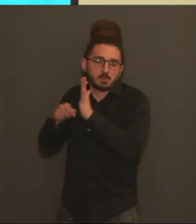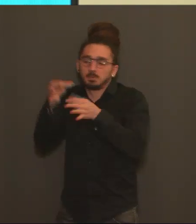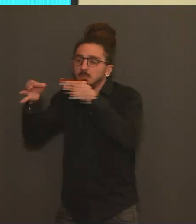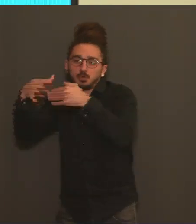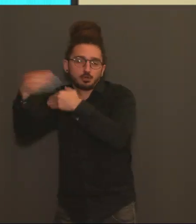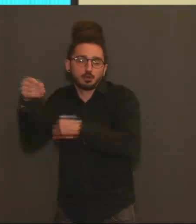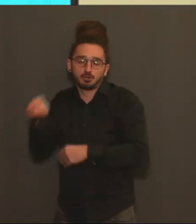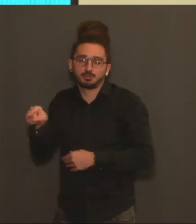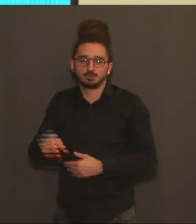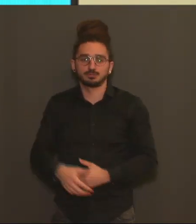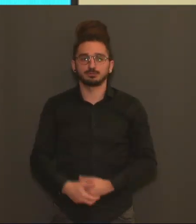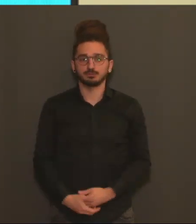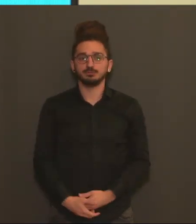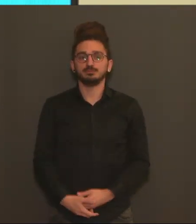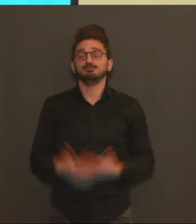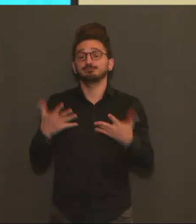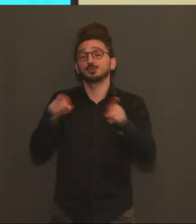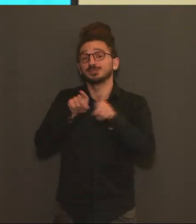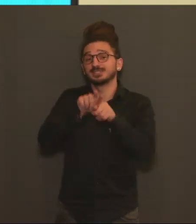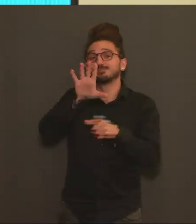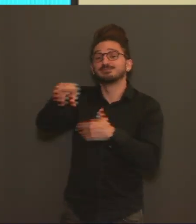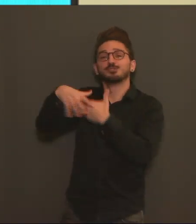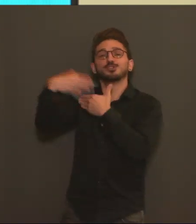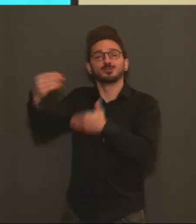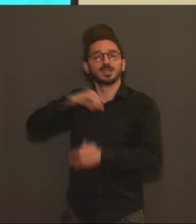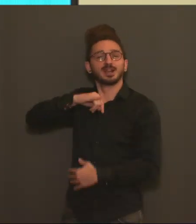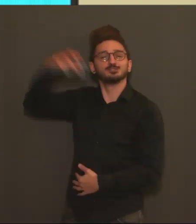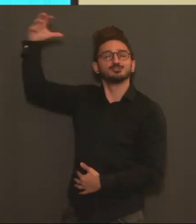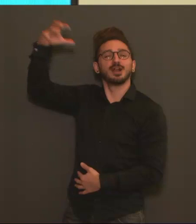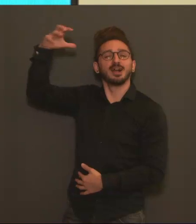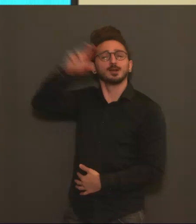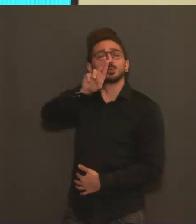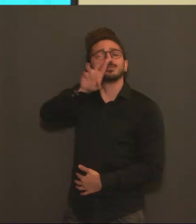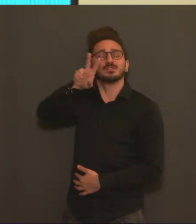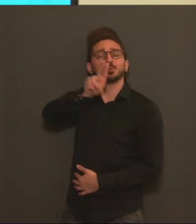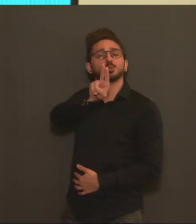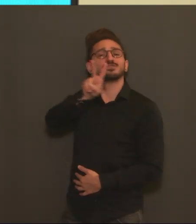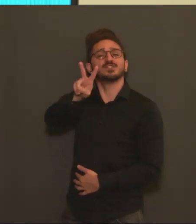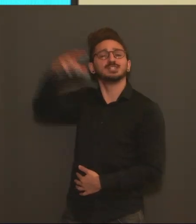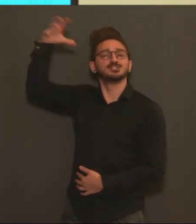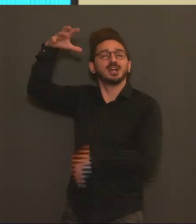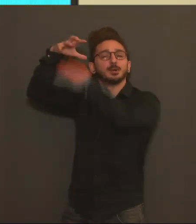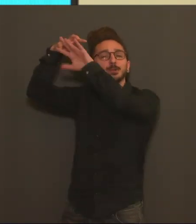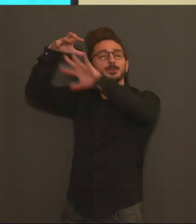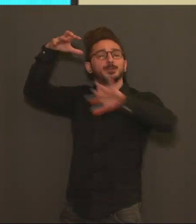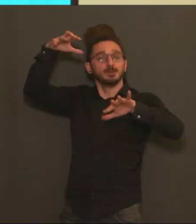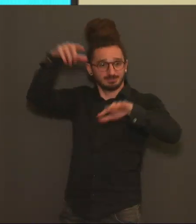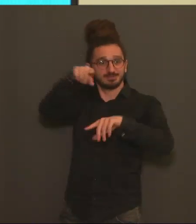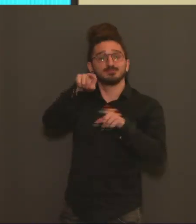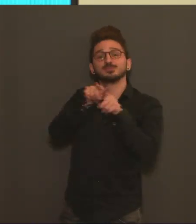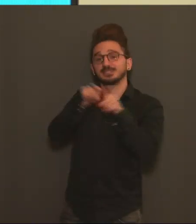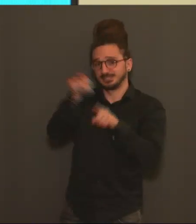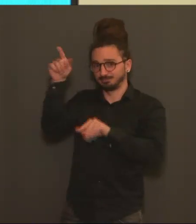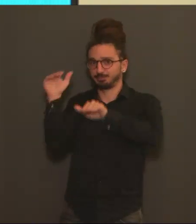des UV peut jouer un rôle, du moins dans certaines conditions, en dehors du simple fait que les gouttelettes vont